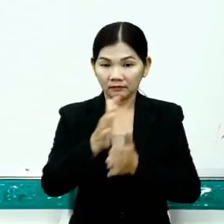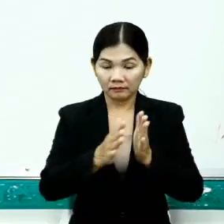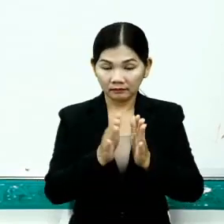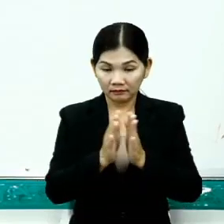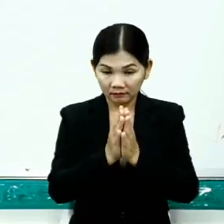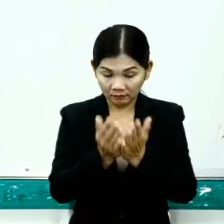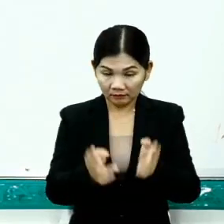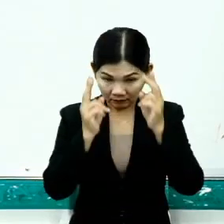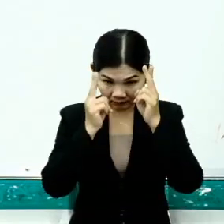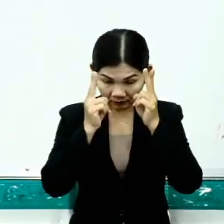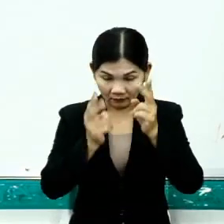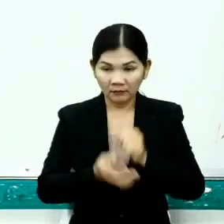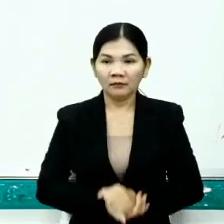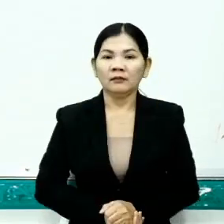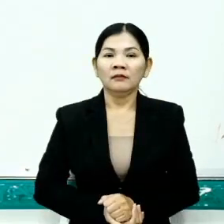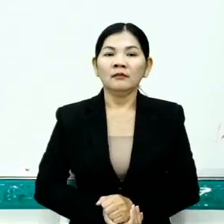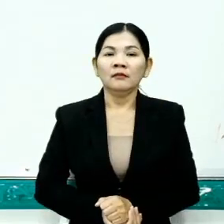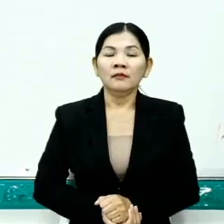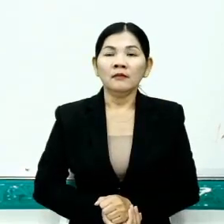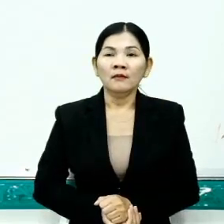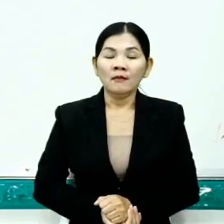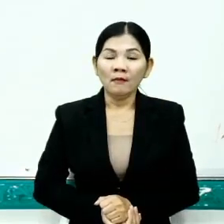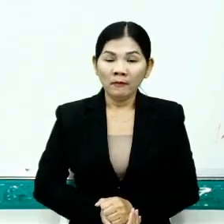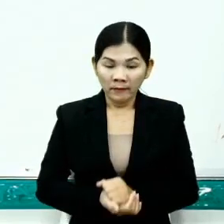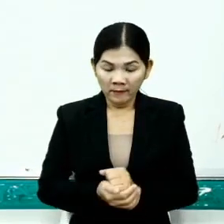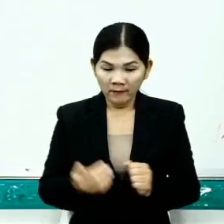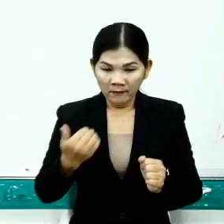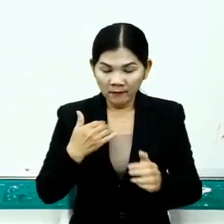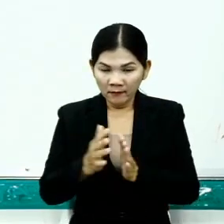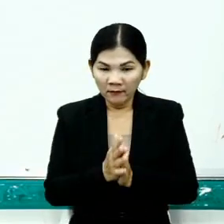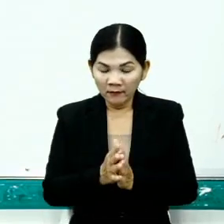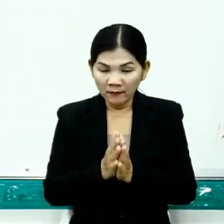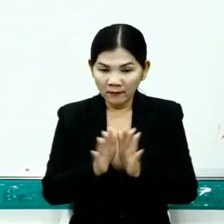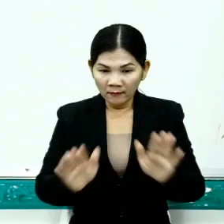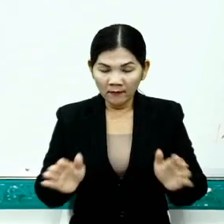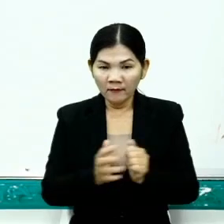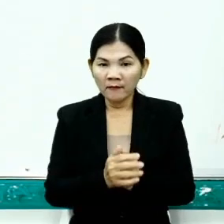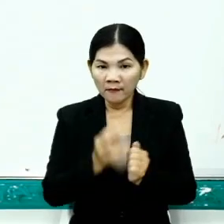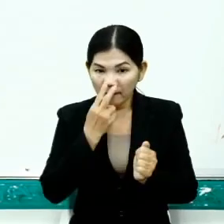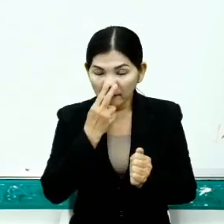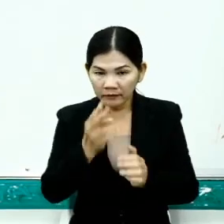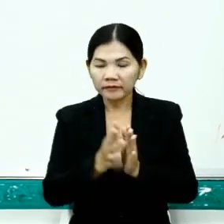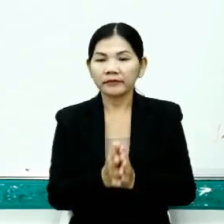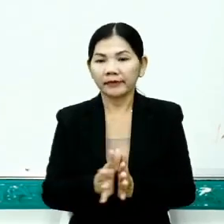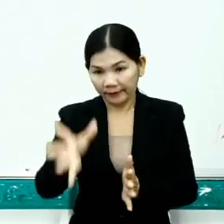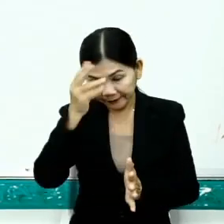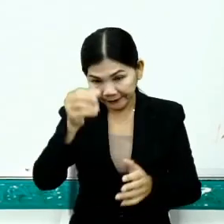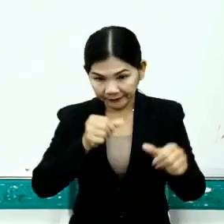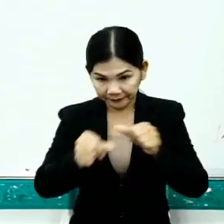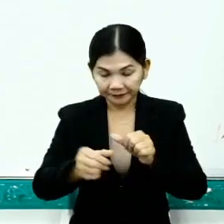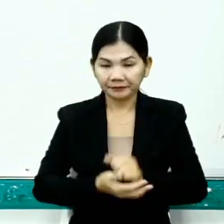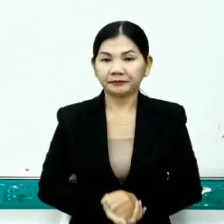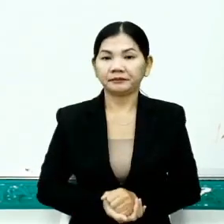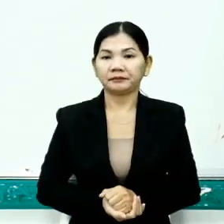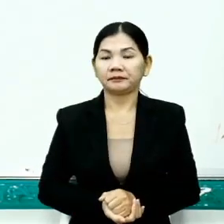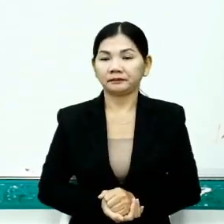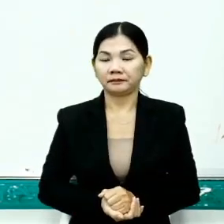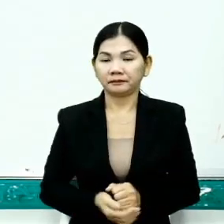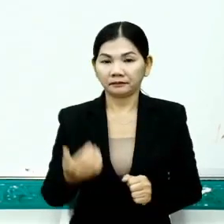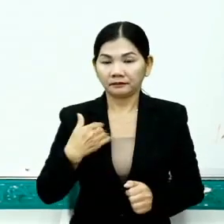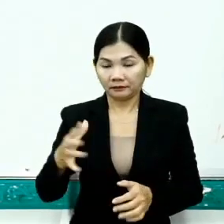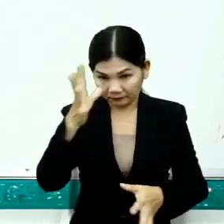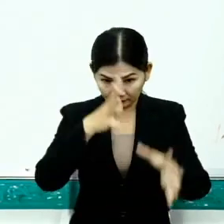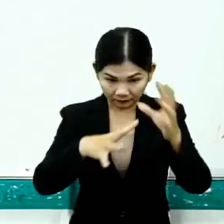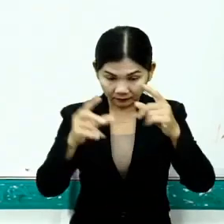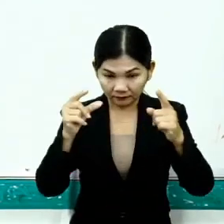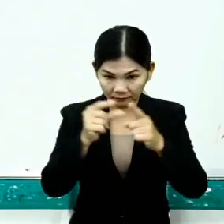không sự phơi sắc xá cố lời này nè kêu năng non con một sắc xá bẩn to tiết cha đại dược bẩn to bị cà rin